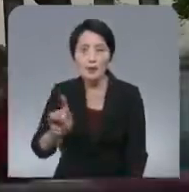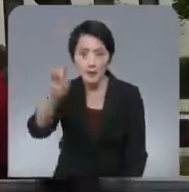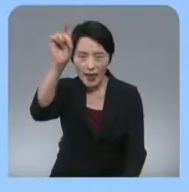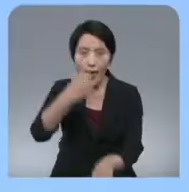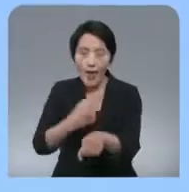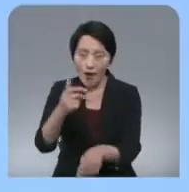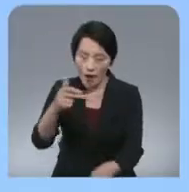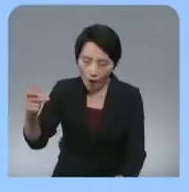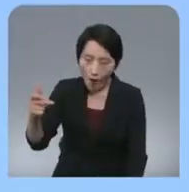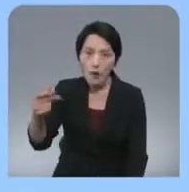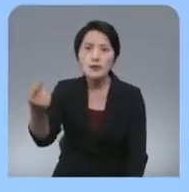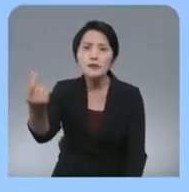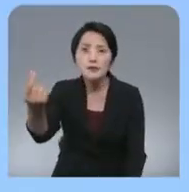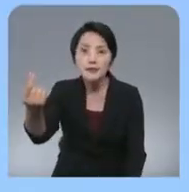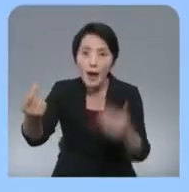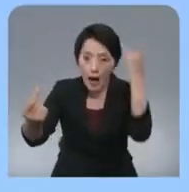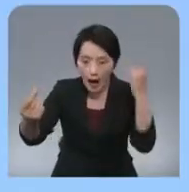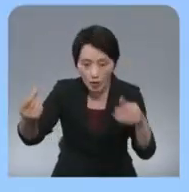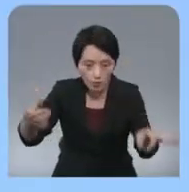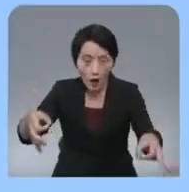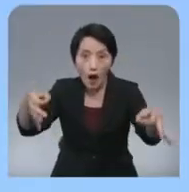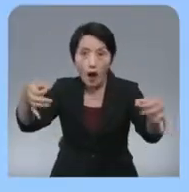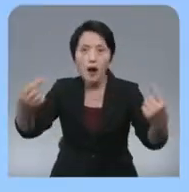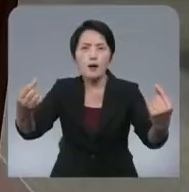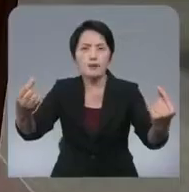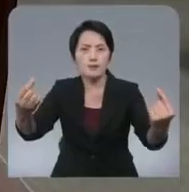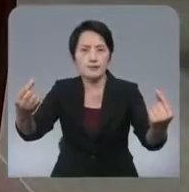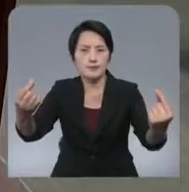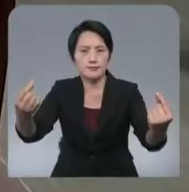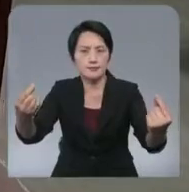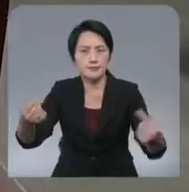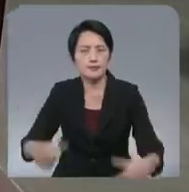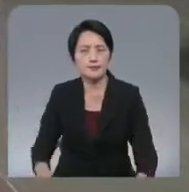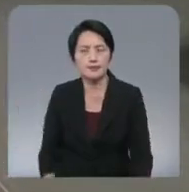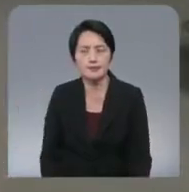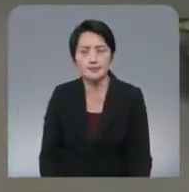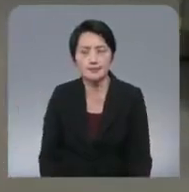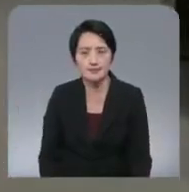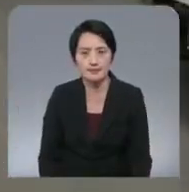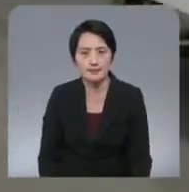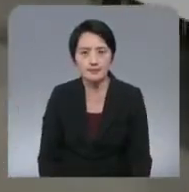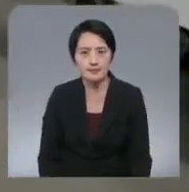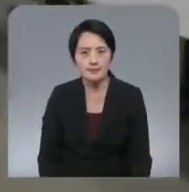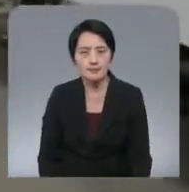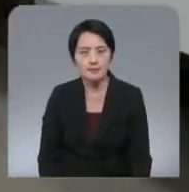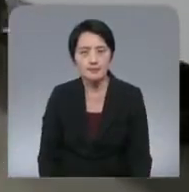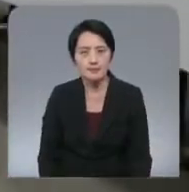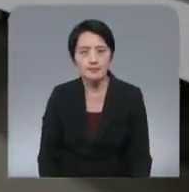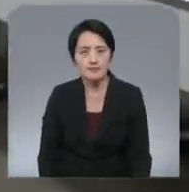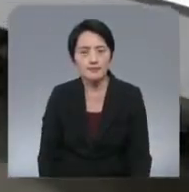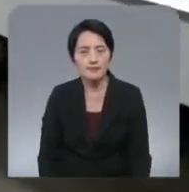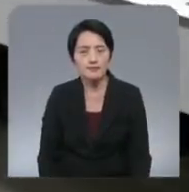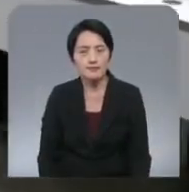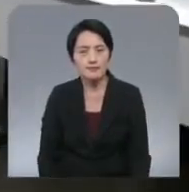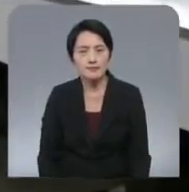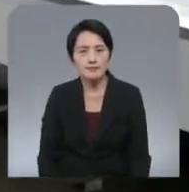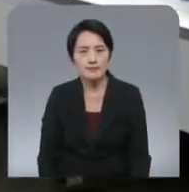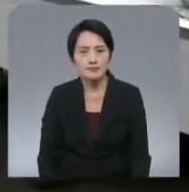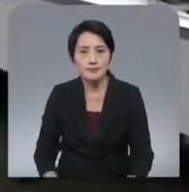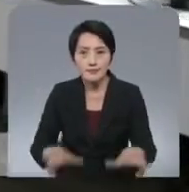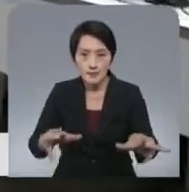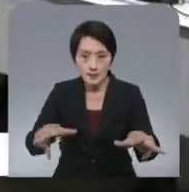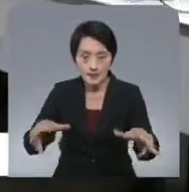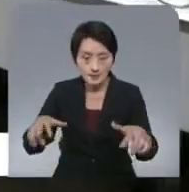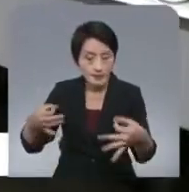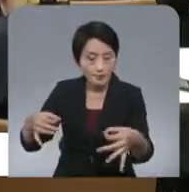nhận định vật giả sẽ còn tăng tiếp trong thời gian tới trong tháng trước mỹ nâng mạng 0,75 phần trăm lãi suất khiến lãi suất giữa Hàn